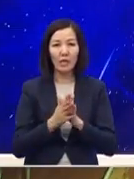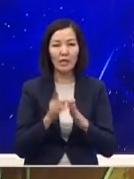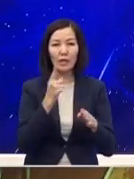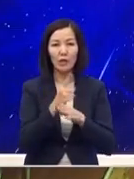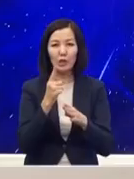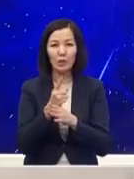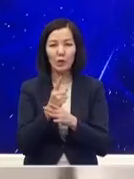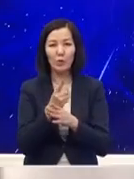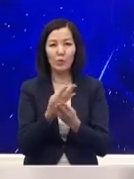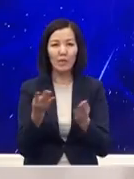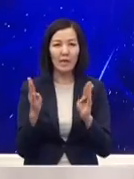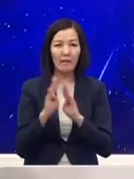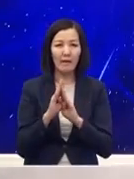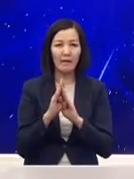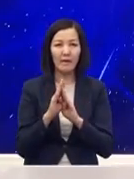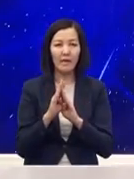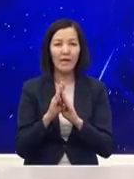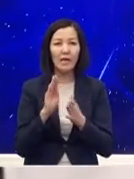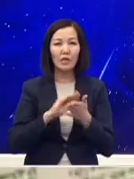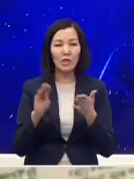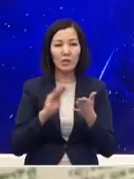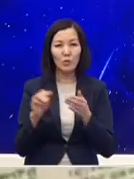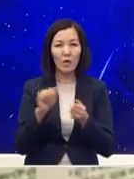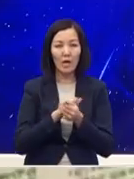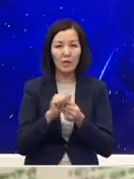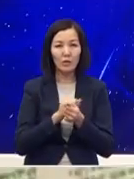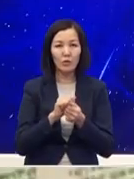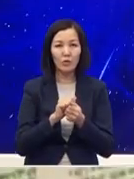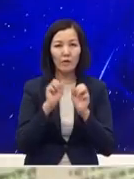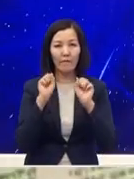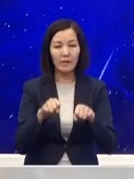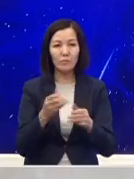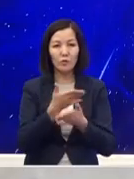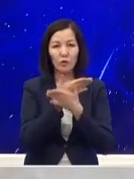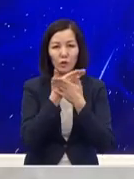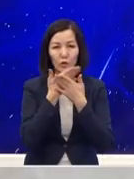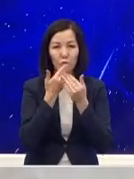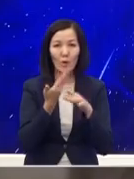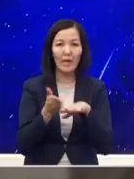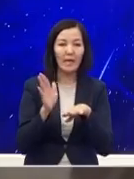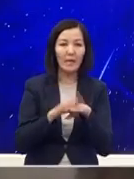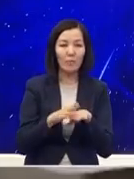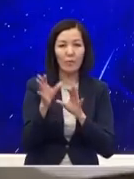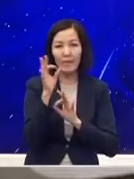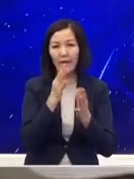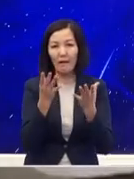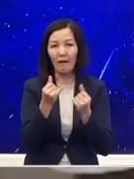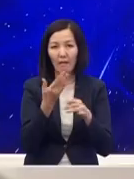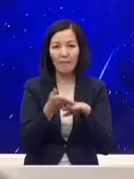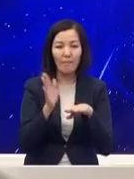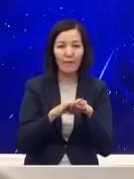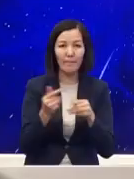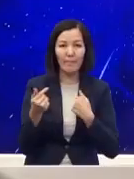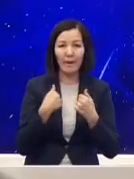шектеу шаралары қатаң карантин кезінде рецептіні қағаз түрінде жазуға мүмкіндік болмай азаматтар дәрсіз қалып жатты. Енді